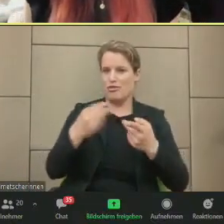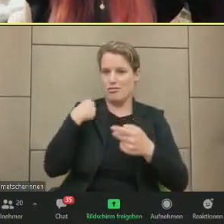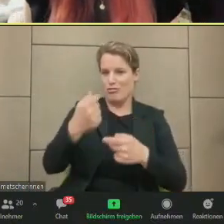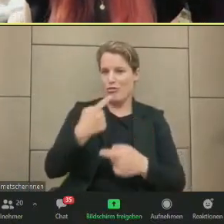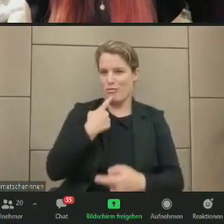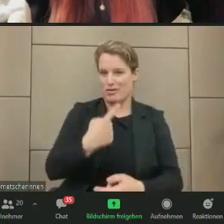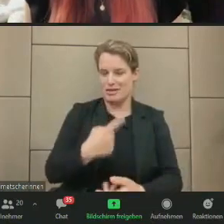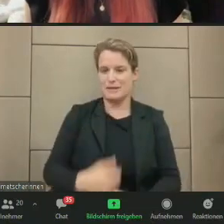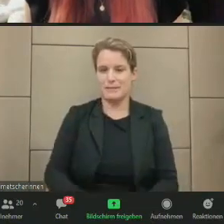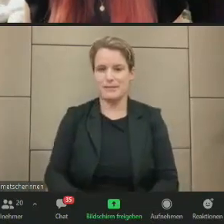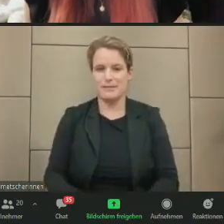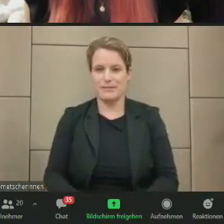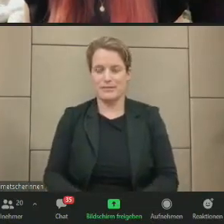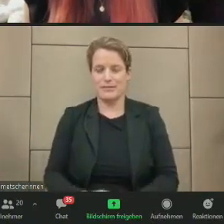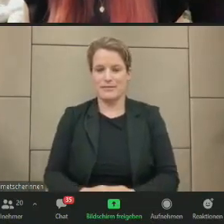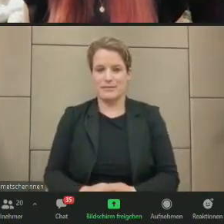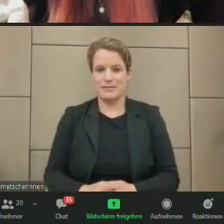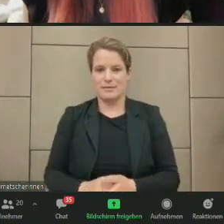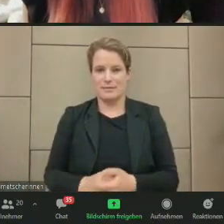Ja.